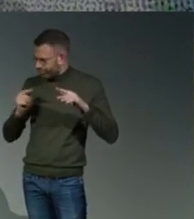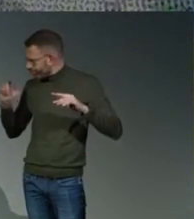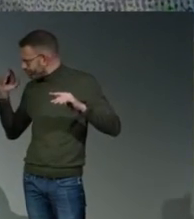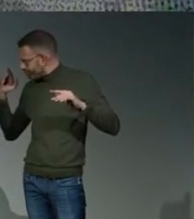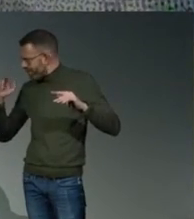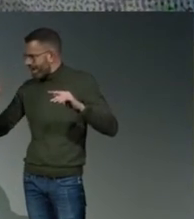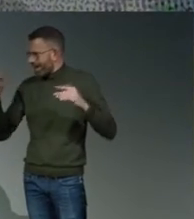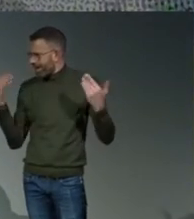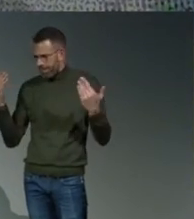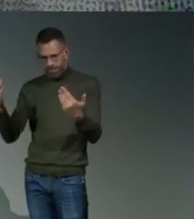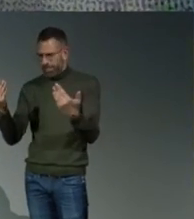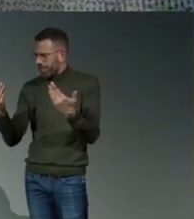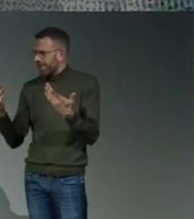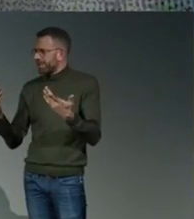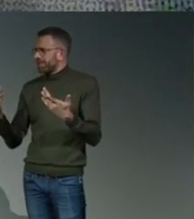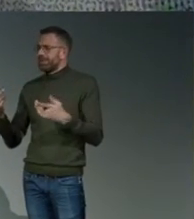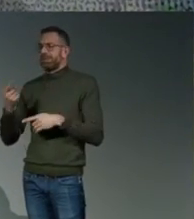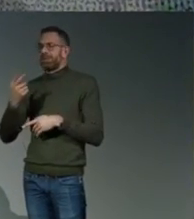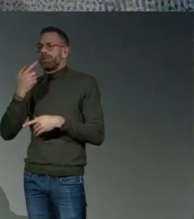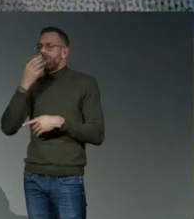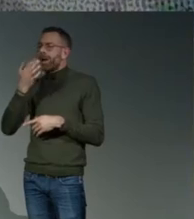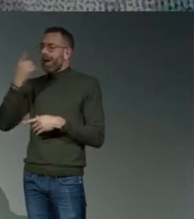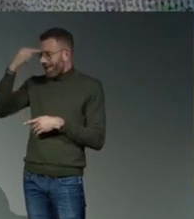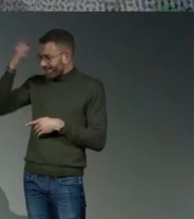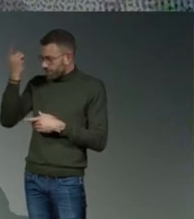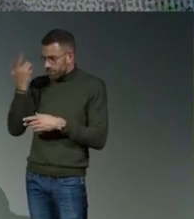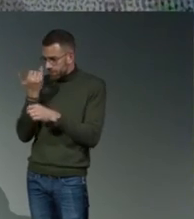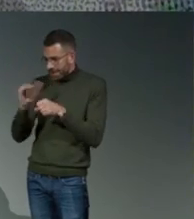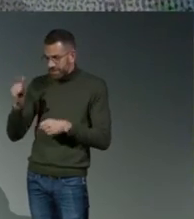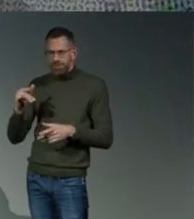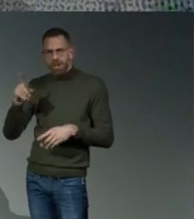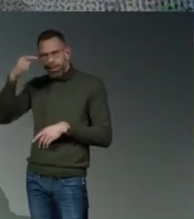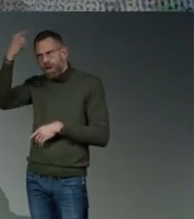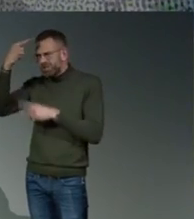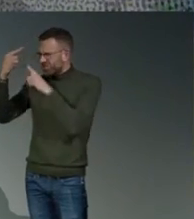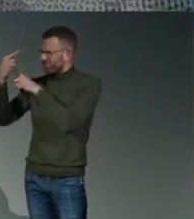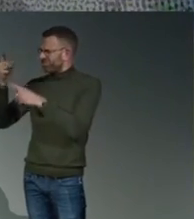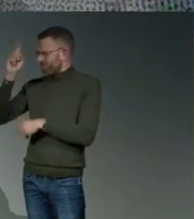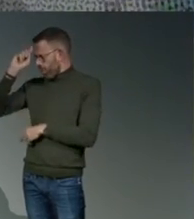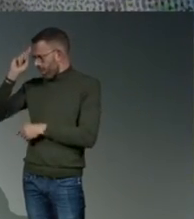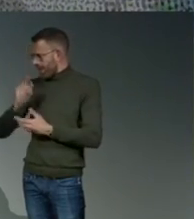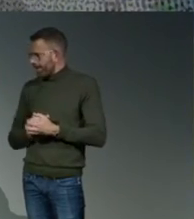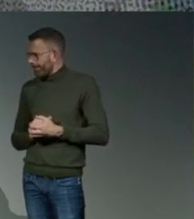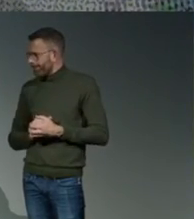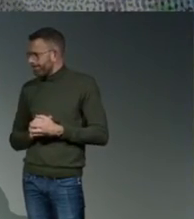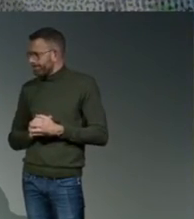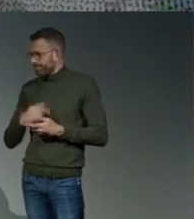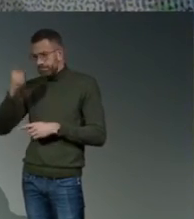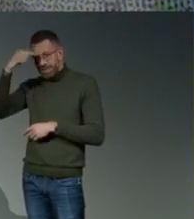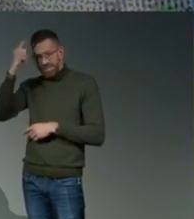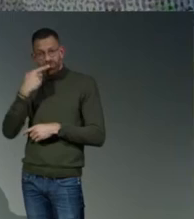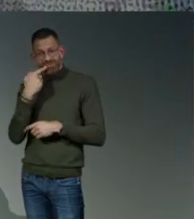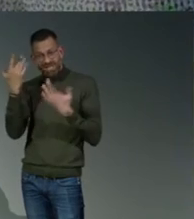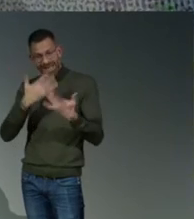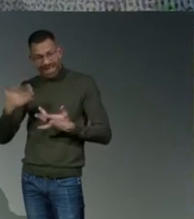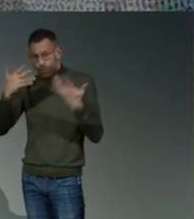par là que c'est une qu'on parle d'intelligence artificielle, mais pourquoi parler d'intelligence ? En fait, l'intelligence, est-ce que ce n'est que du calcul ?